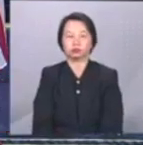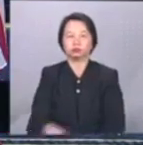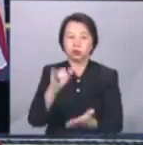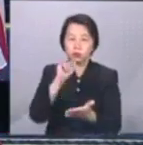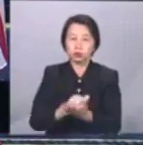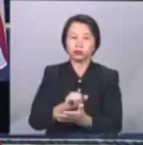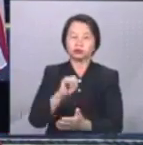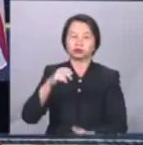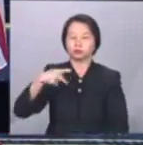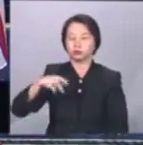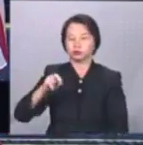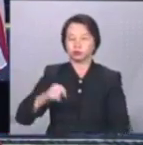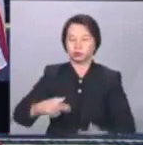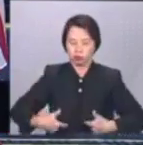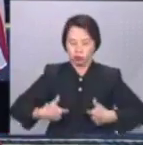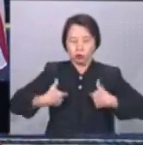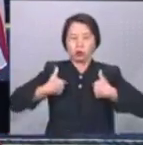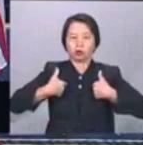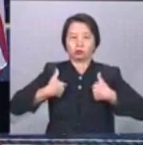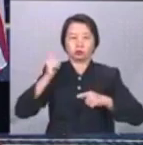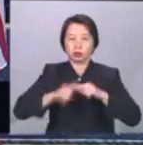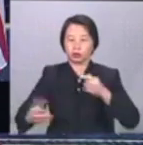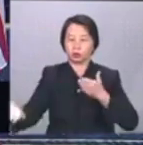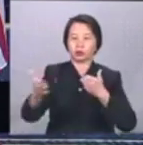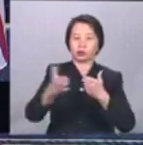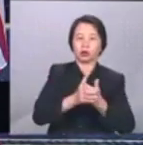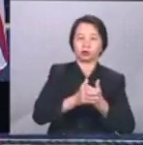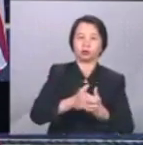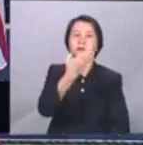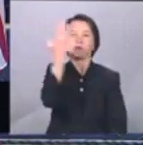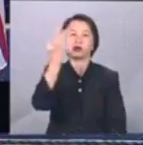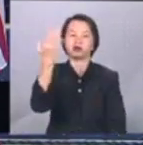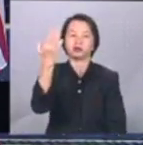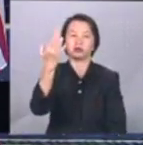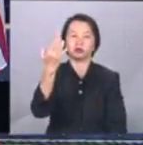Itupun kehidupan kita mungkin tidak boleh kembali seperti sedia kala.